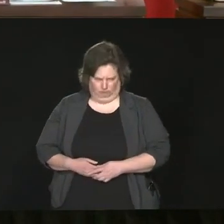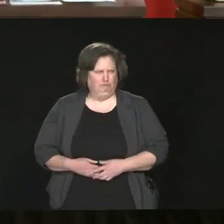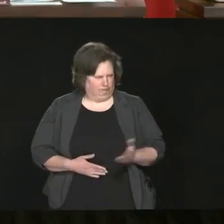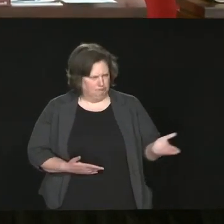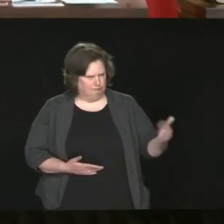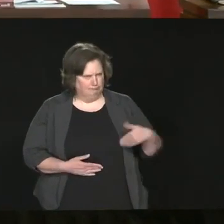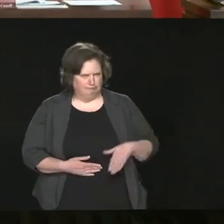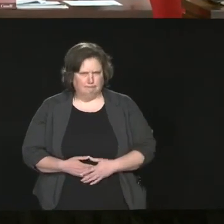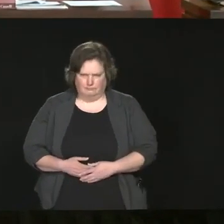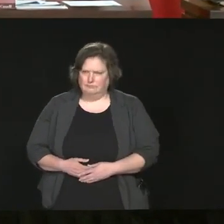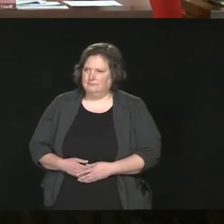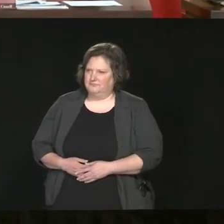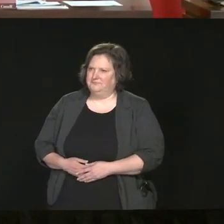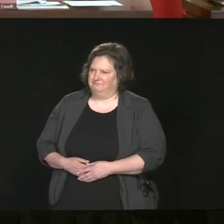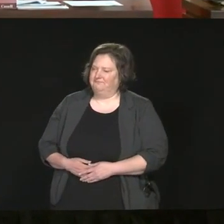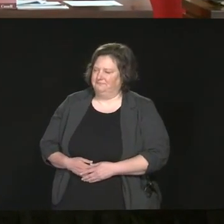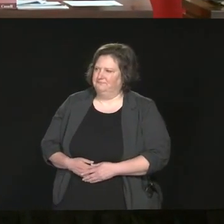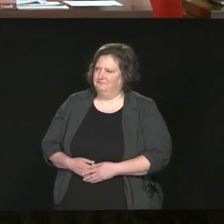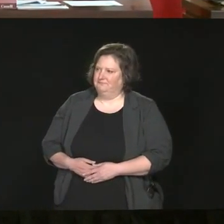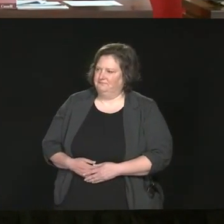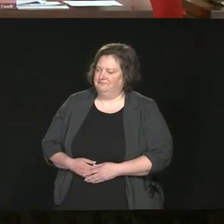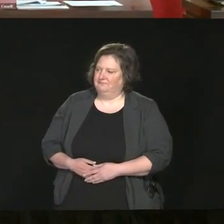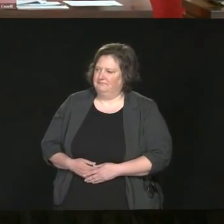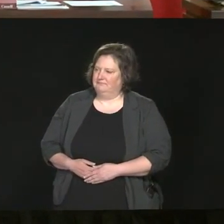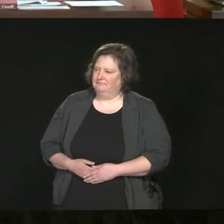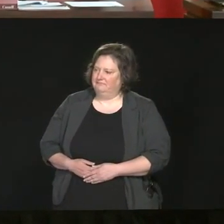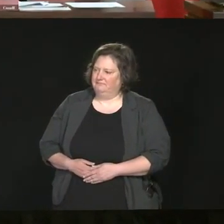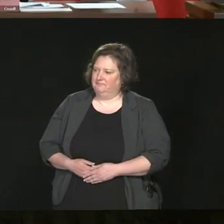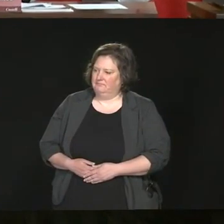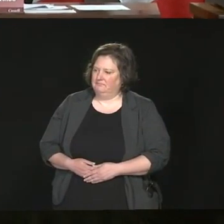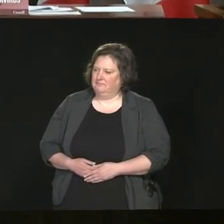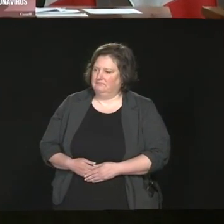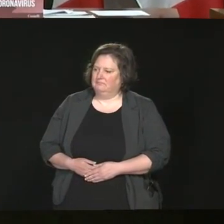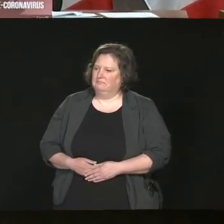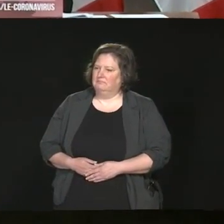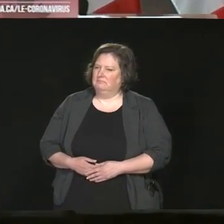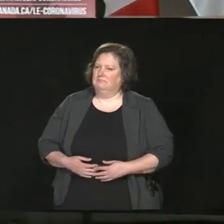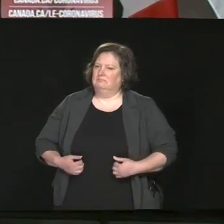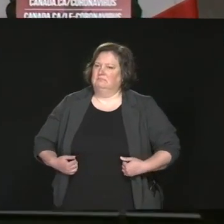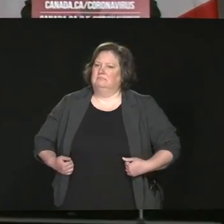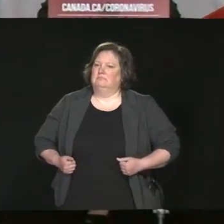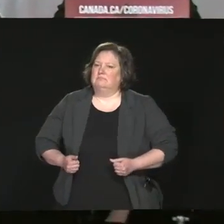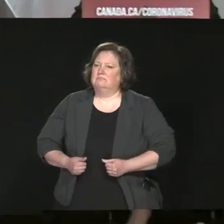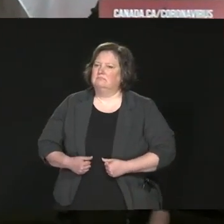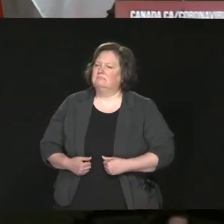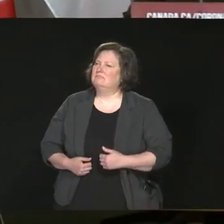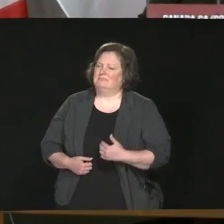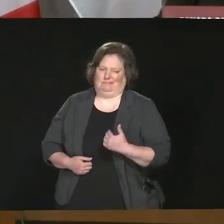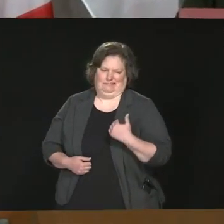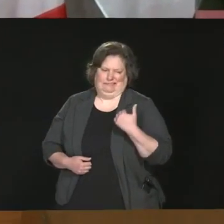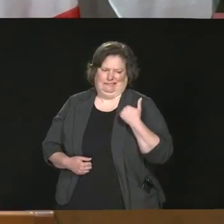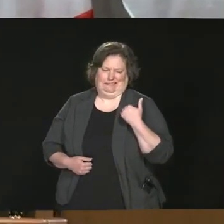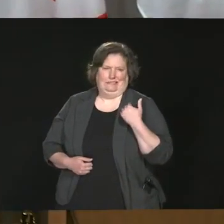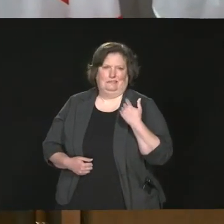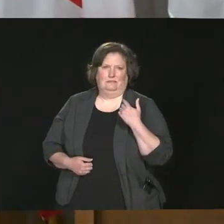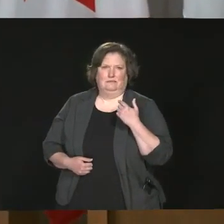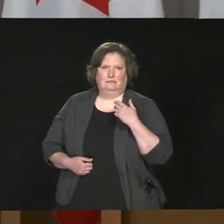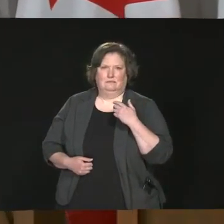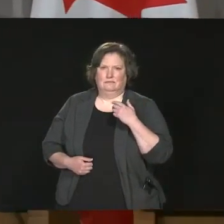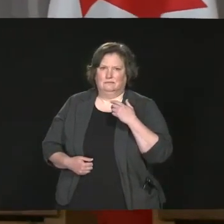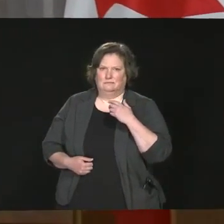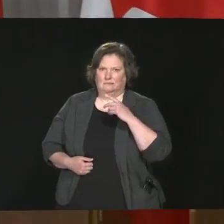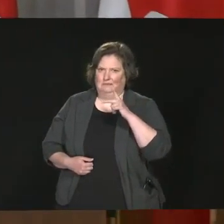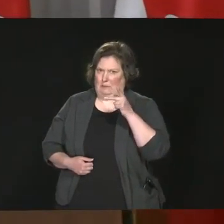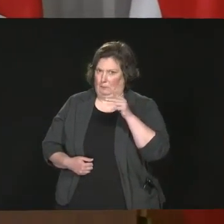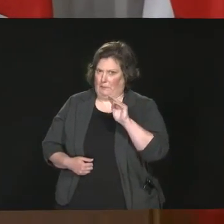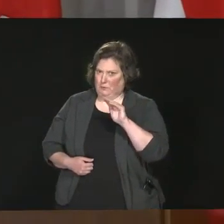M. Trudeau tout à l'heure parlait de marche naturelle des choses, que de façon naturelle, on va passer de la PCU à